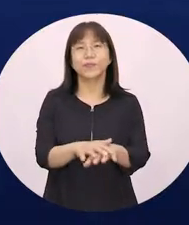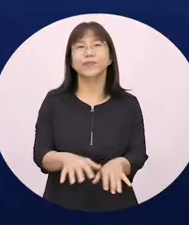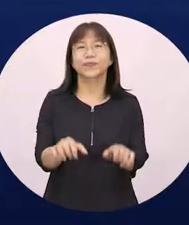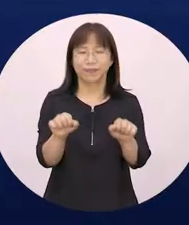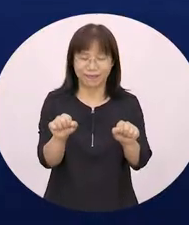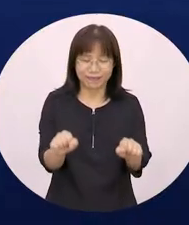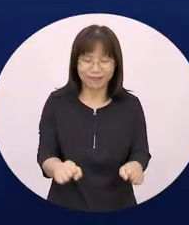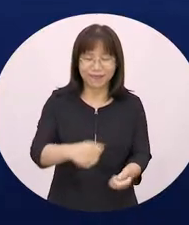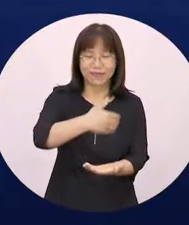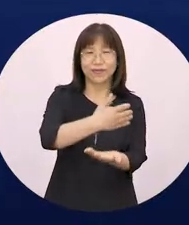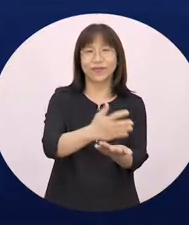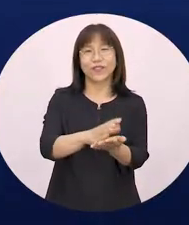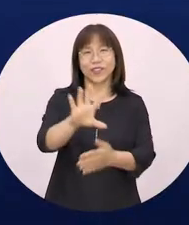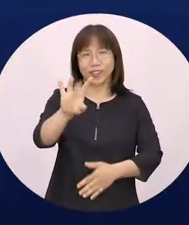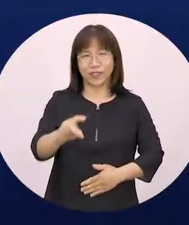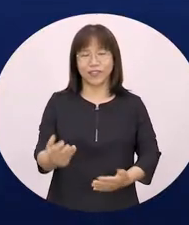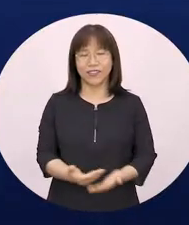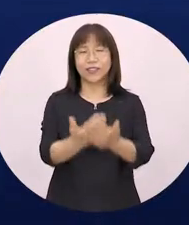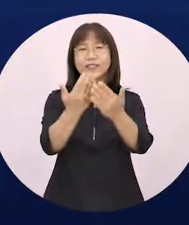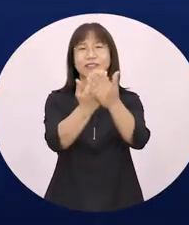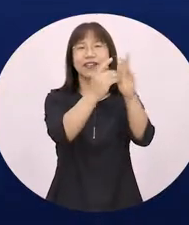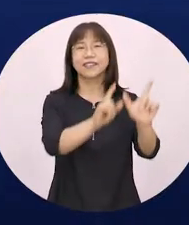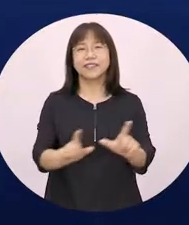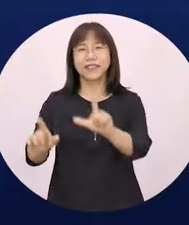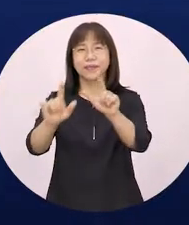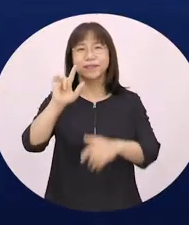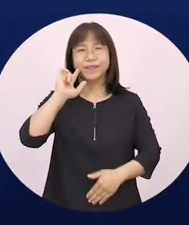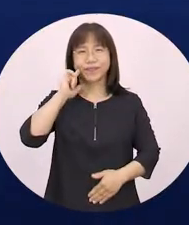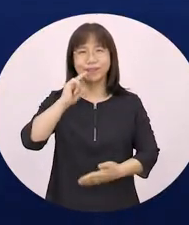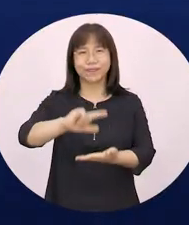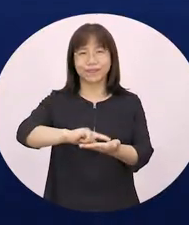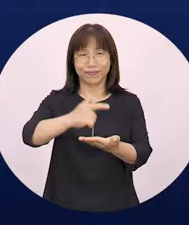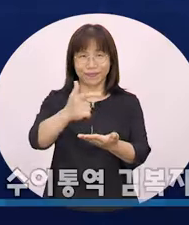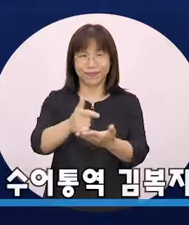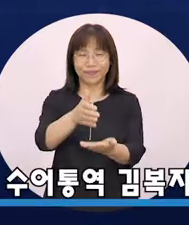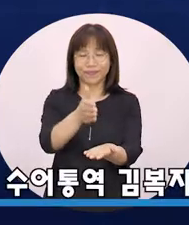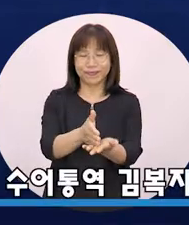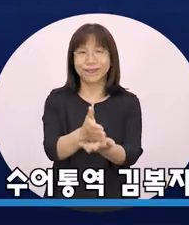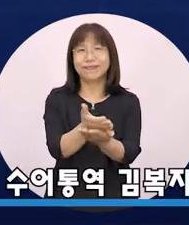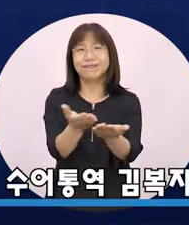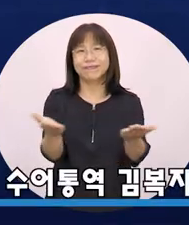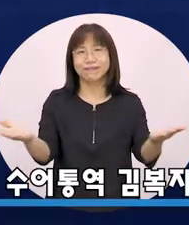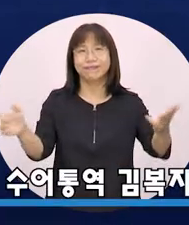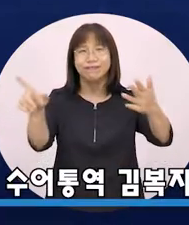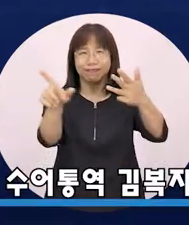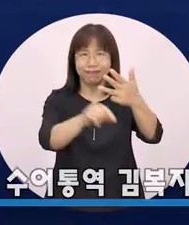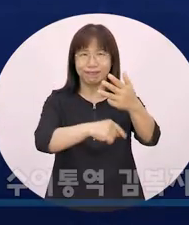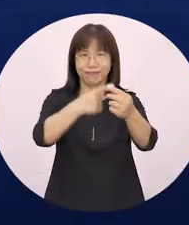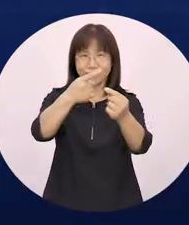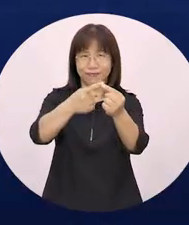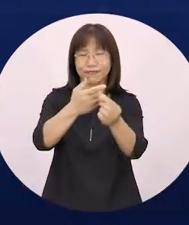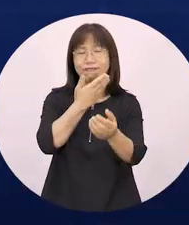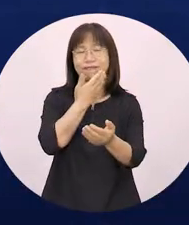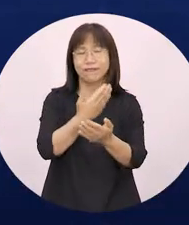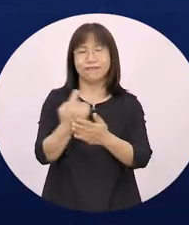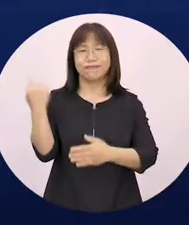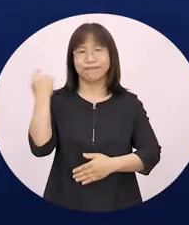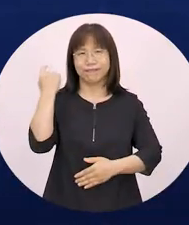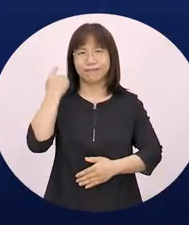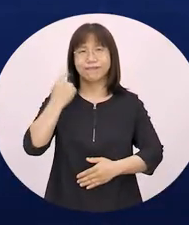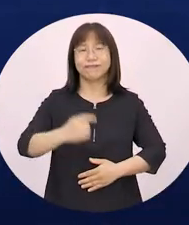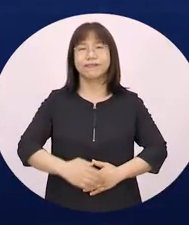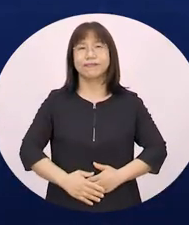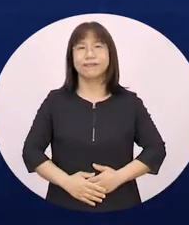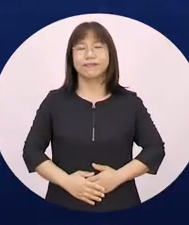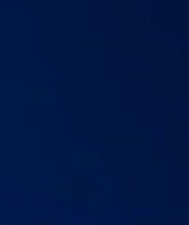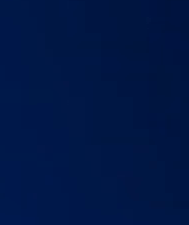국민 여러분 안녕하십니까? 조화로운 성장, 삶이 아름다운 강서, 아이강서TV 김민주입니다. 8월 첫째 주 주간 주요